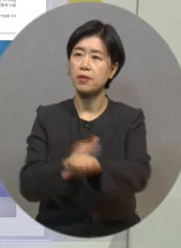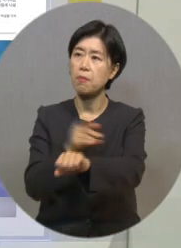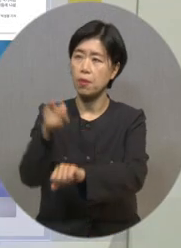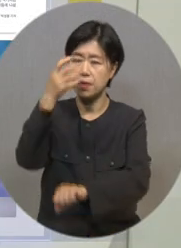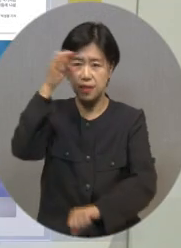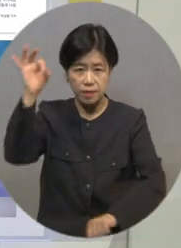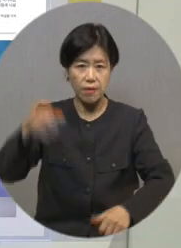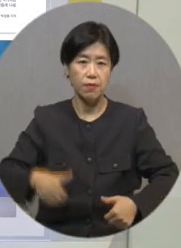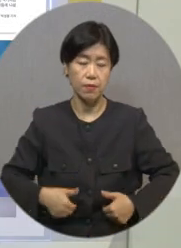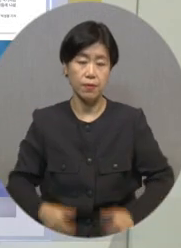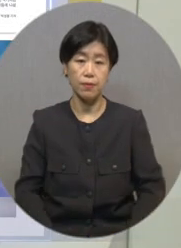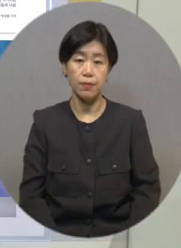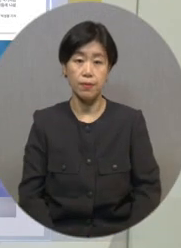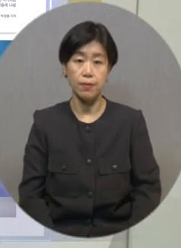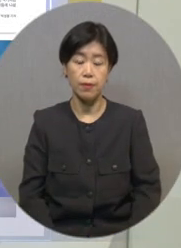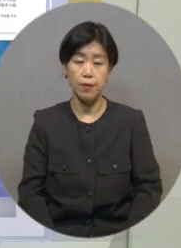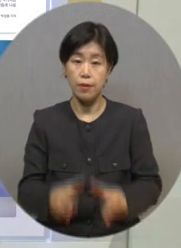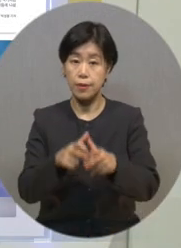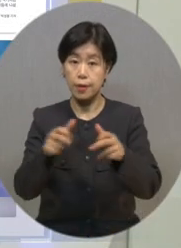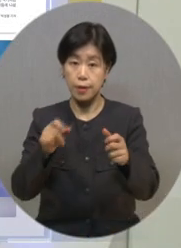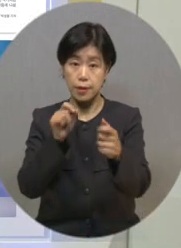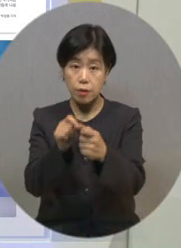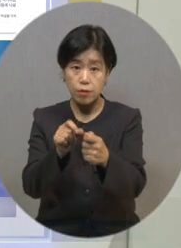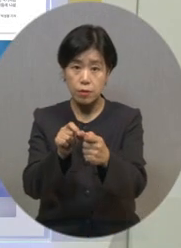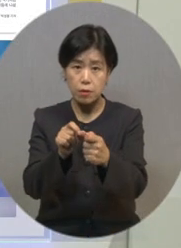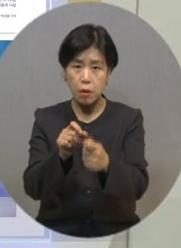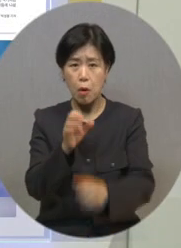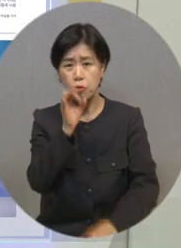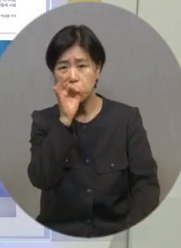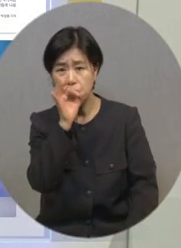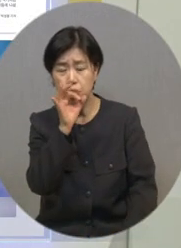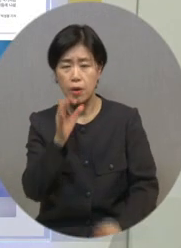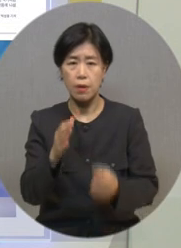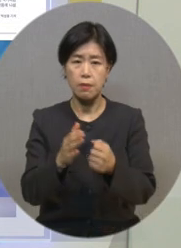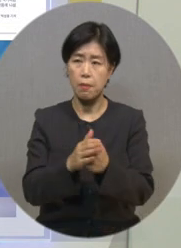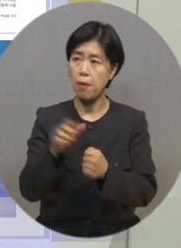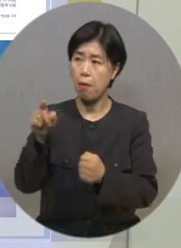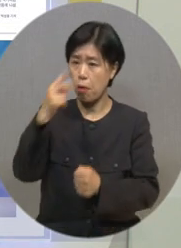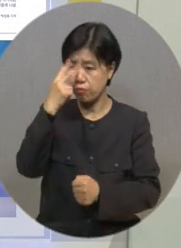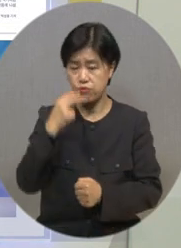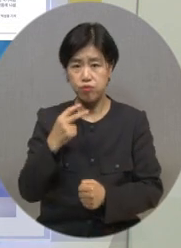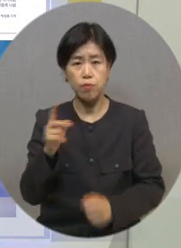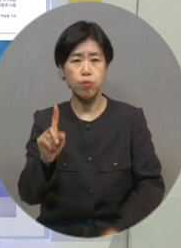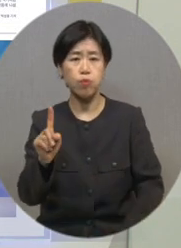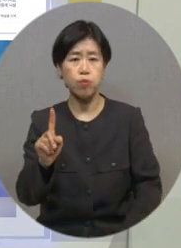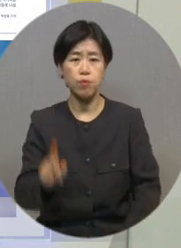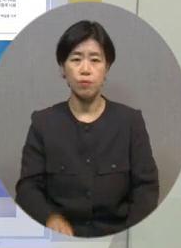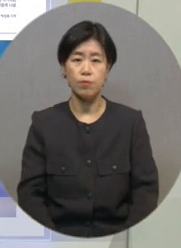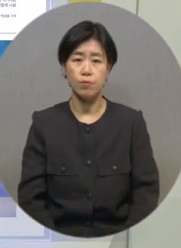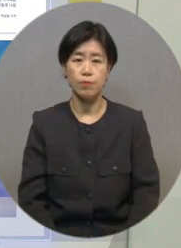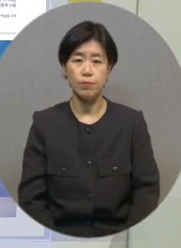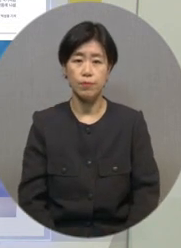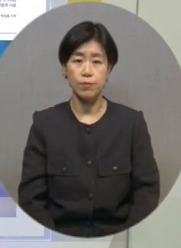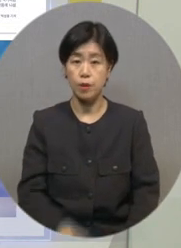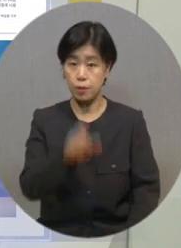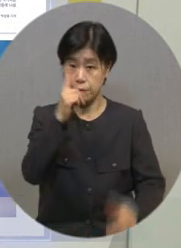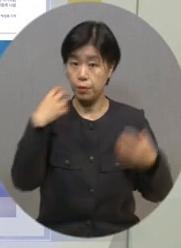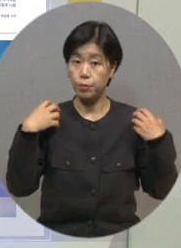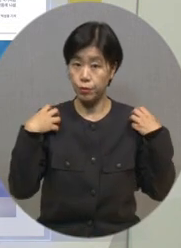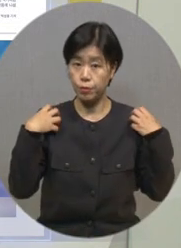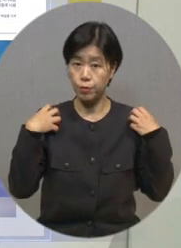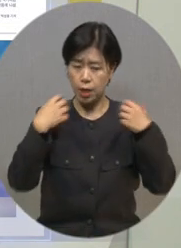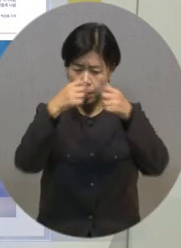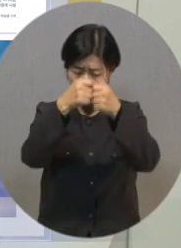겁니다 장애인 접근이 불가하도록 국가가 나서서 허용하고 있는 것은 아일까요이 정부는